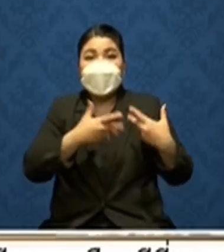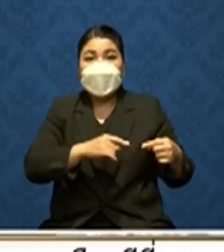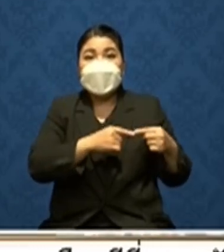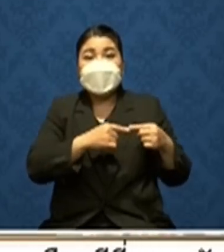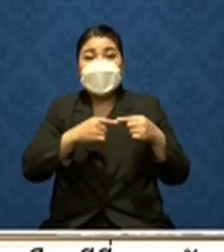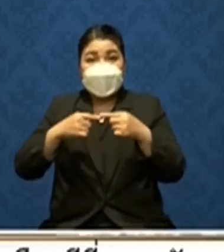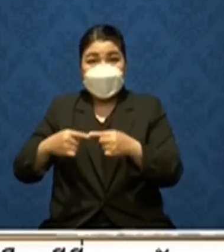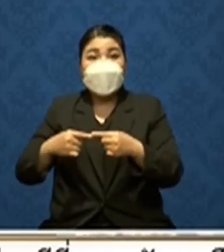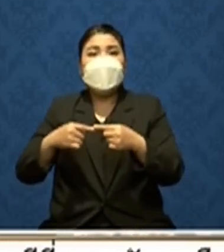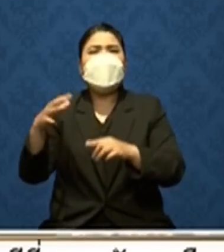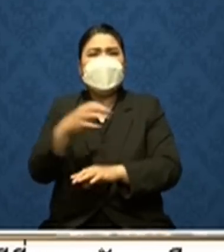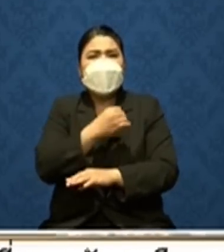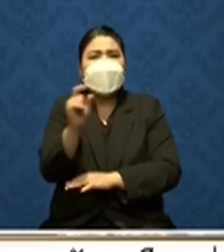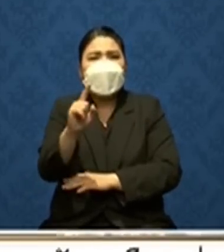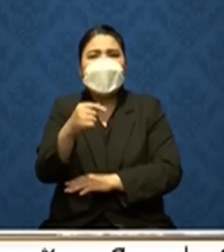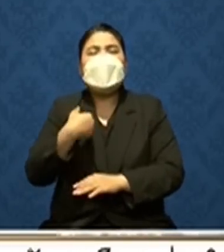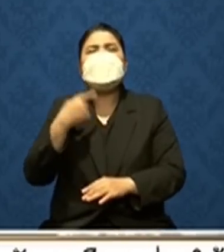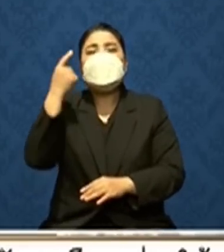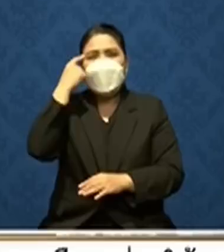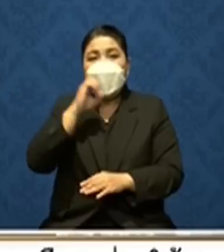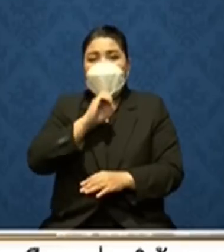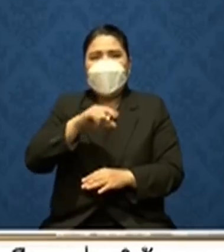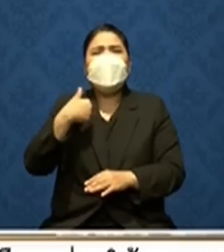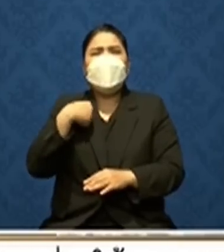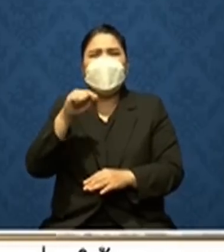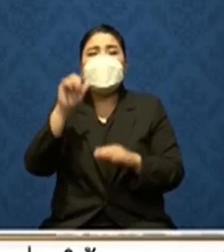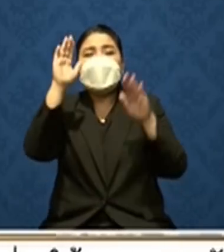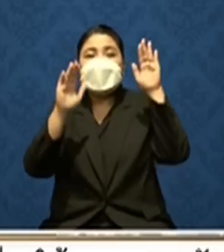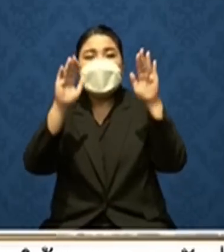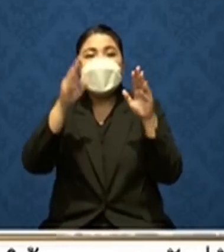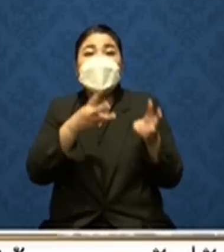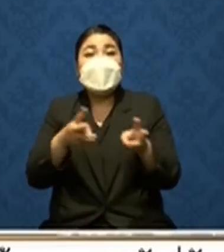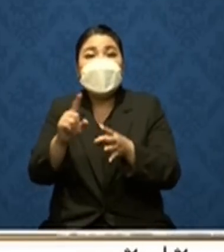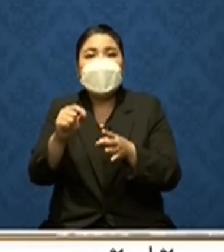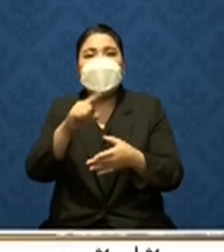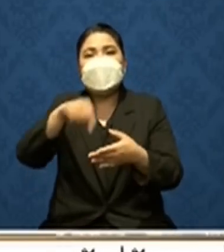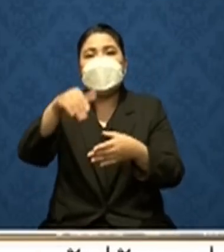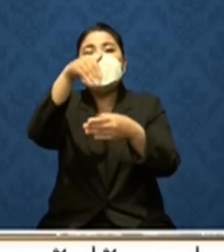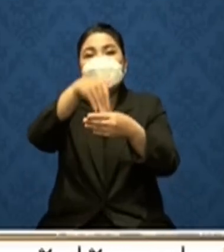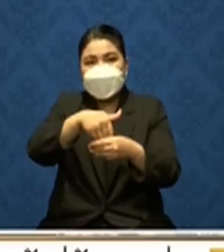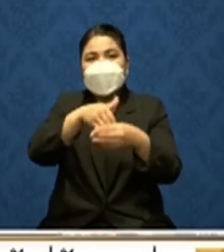อำนาจโดยอ้างว่าเป็นประชาธิปไตยที่ผ่านจัดการเลือกตั้ง